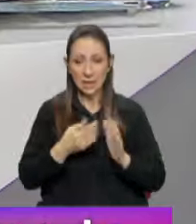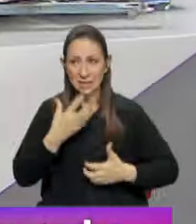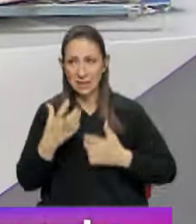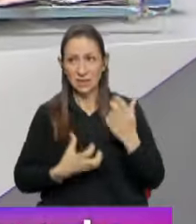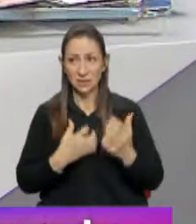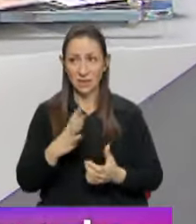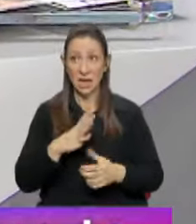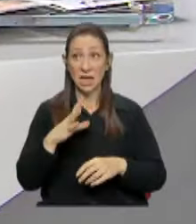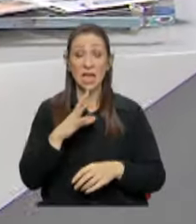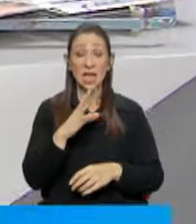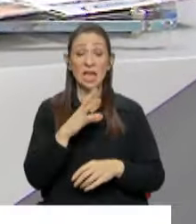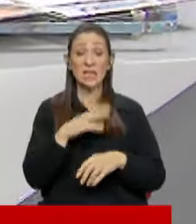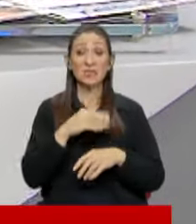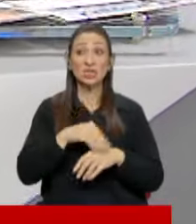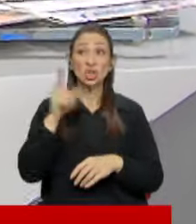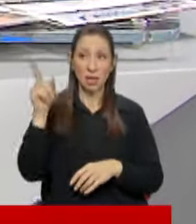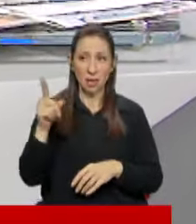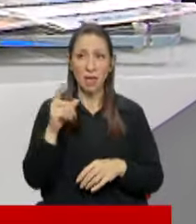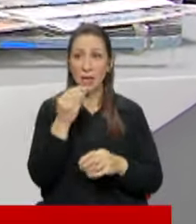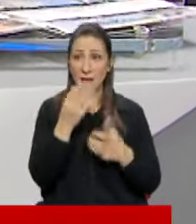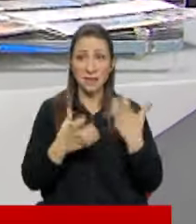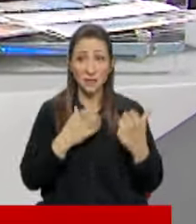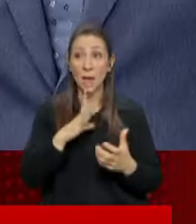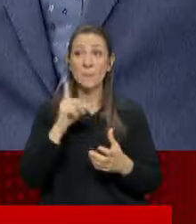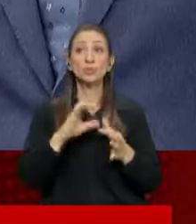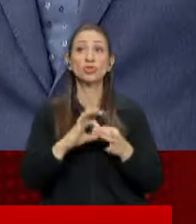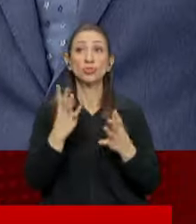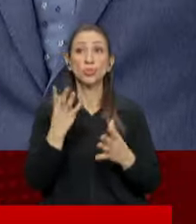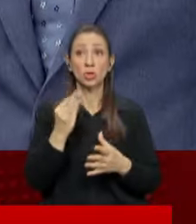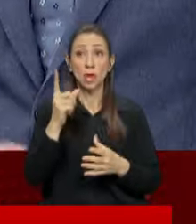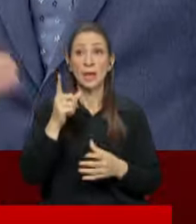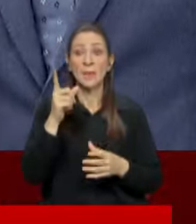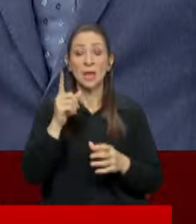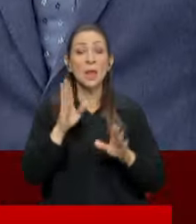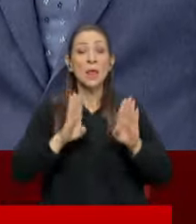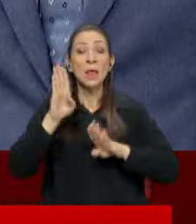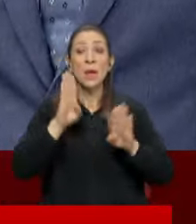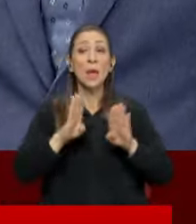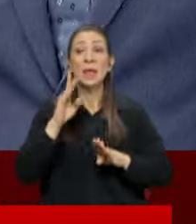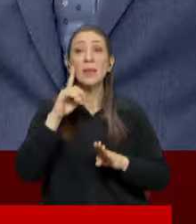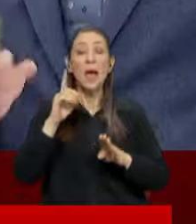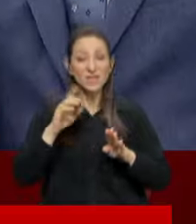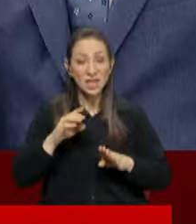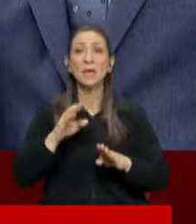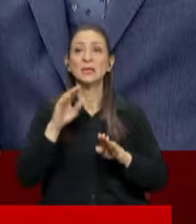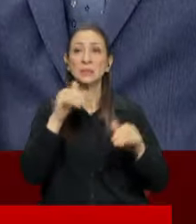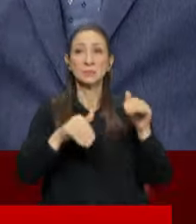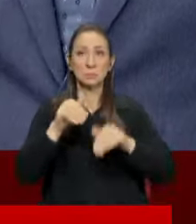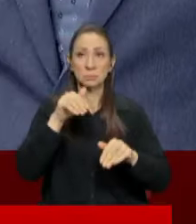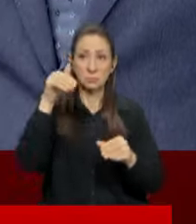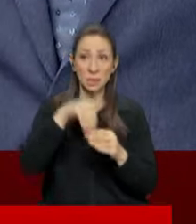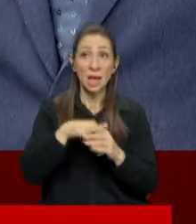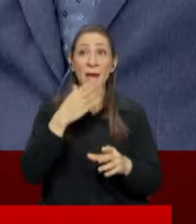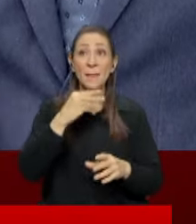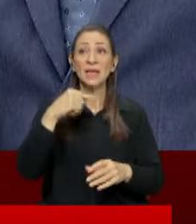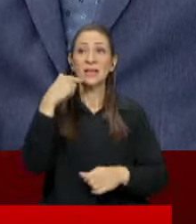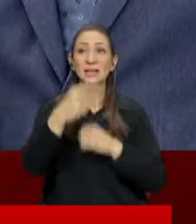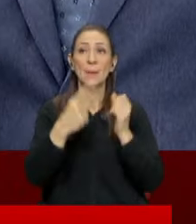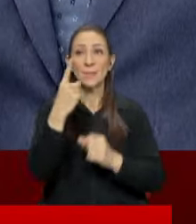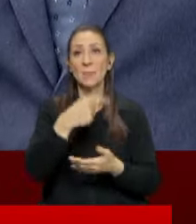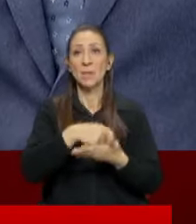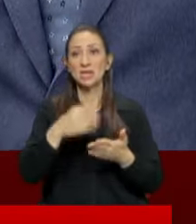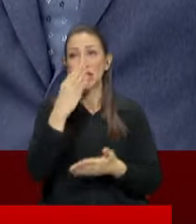yaşıyor. İsviçre'de de emekliler geçim derdi yaşıyor. Ancak bir çözüm bulundu. İsviçre'de bir referandum vardı. İnsanlar sandık başına gitti. Emeklilere yılda bir